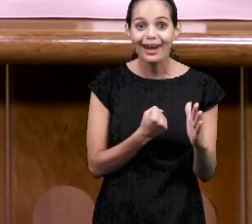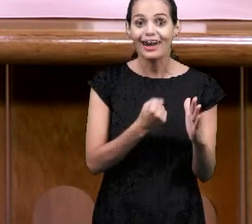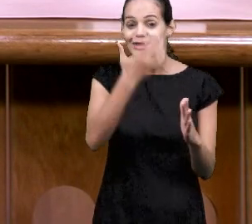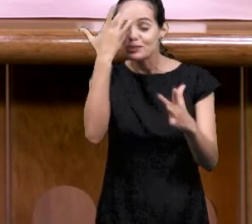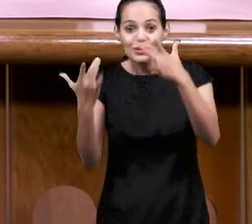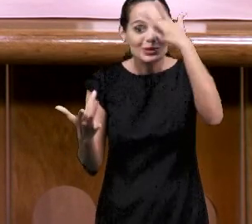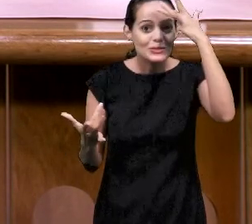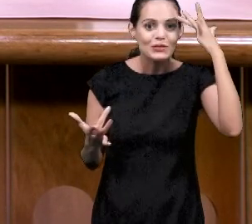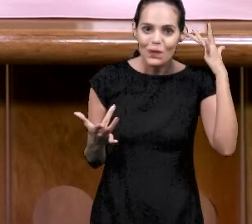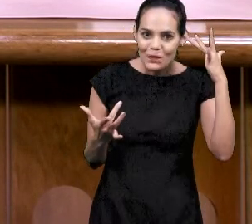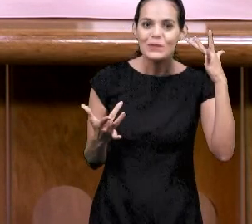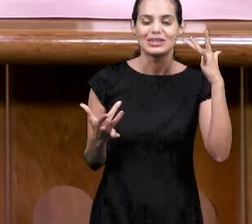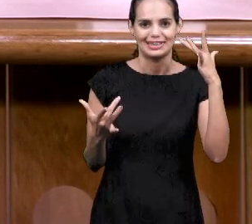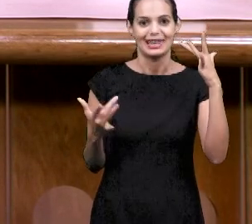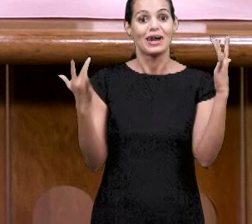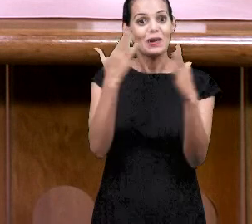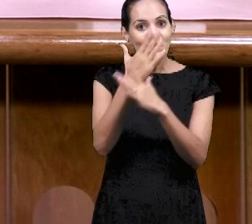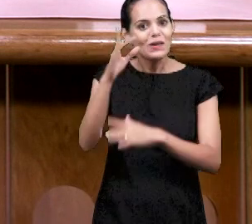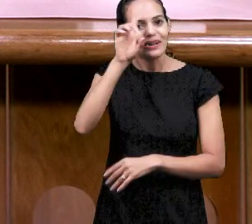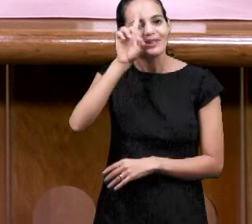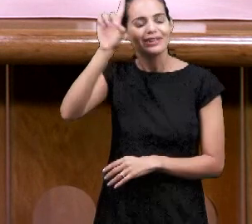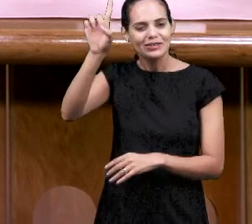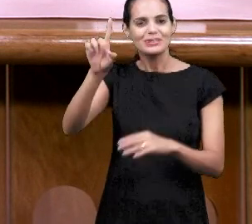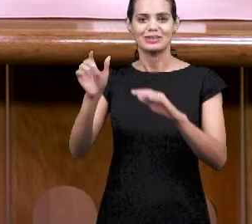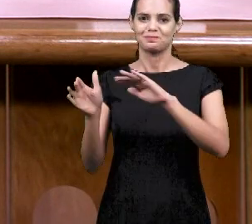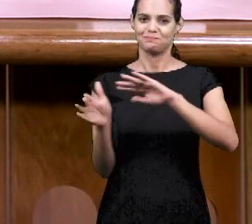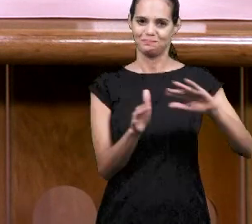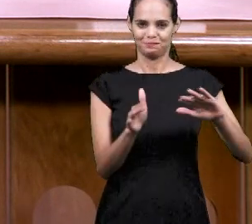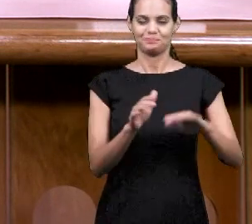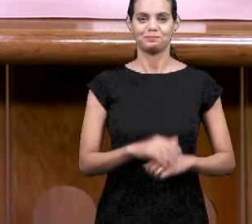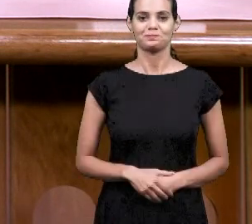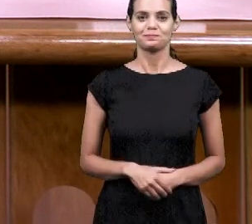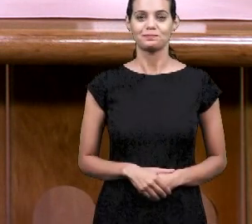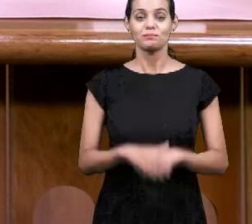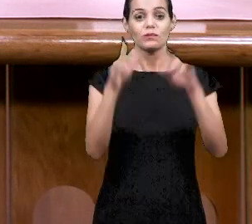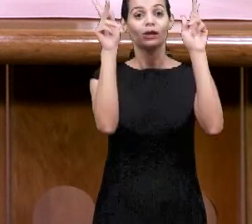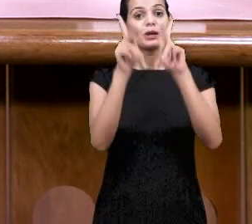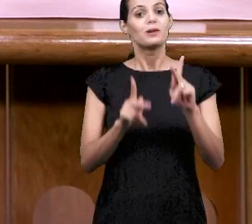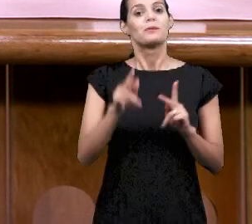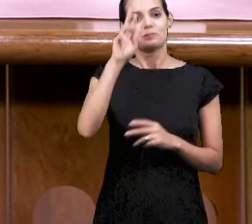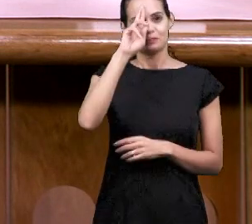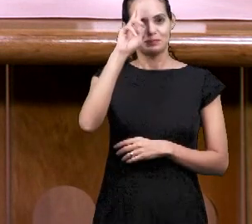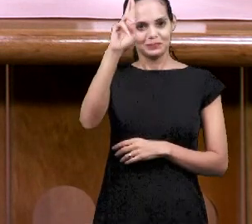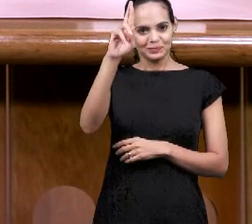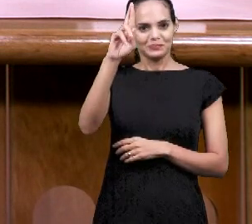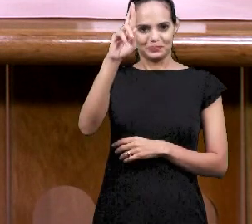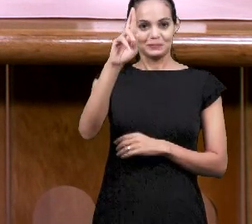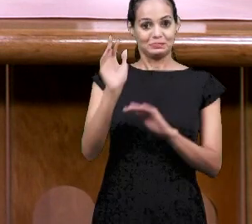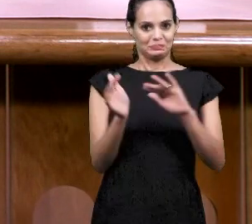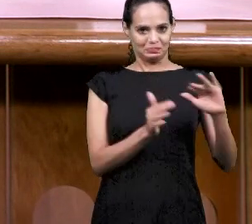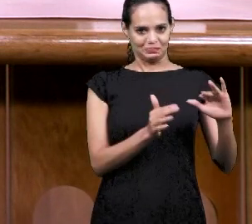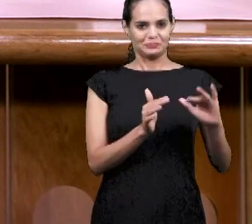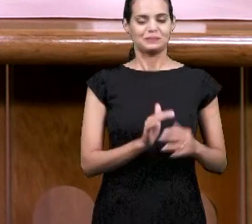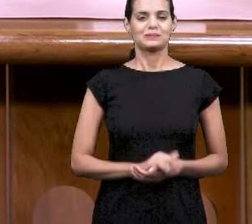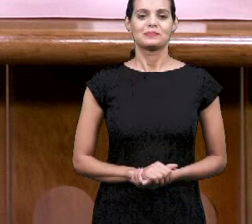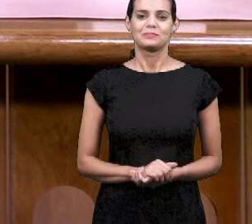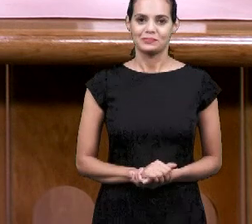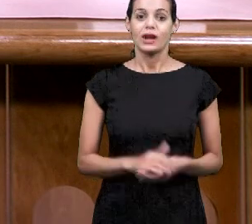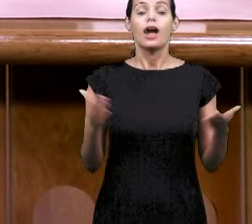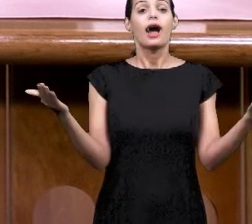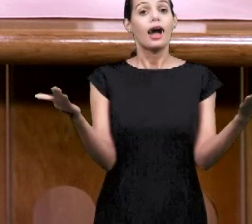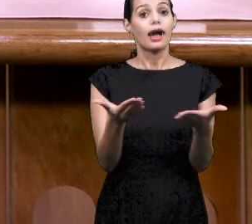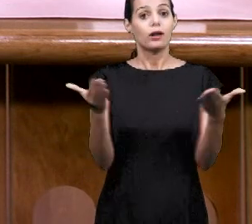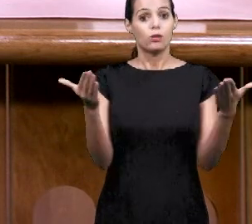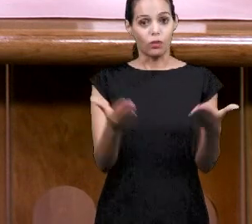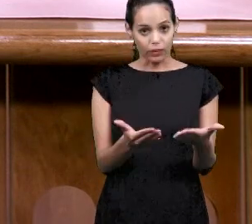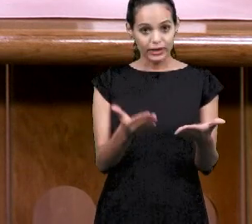il est apparu à Dieu, qui depuis le ventre de ma mère m'appelait par sa grâce. Amen. Jean chapitre